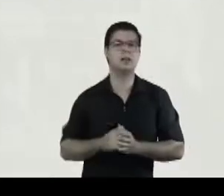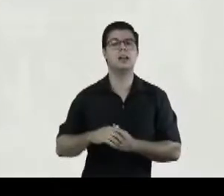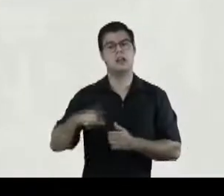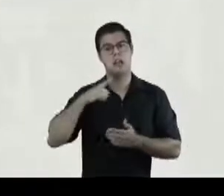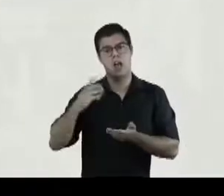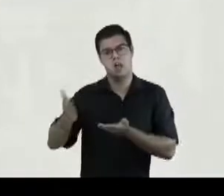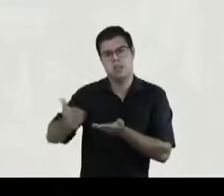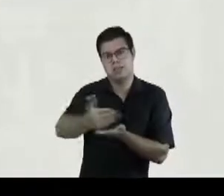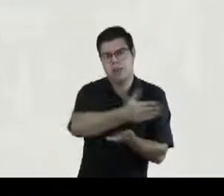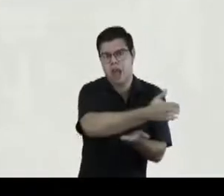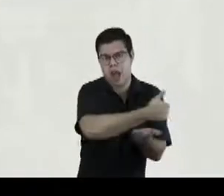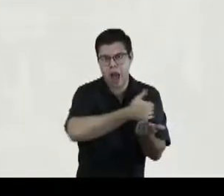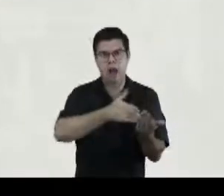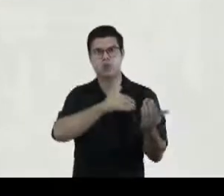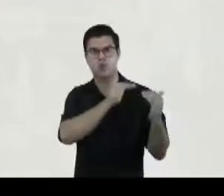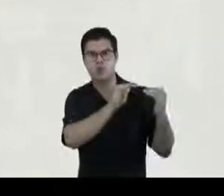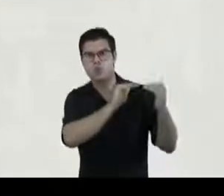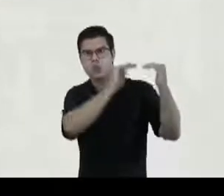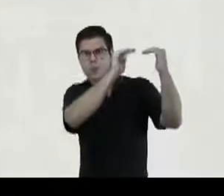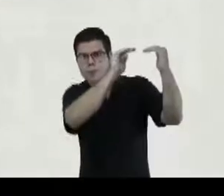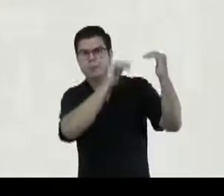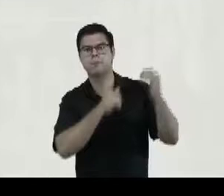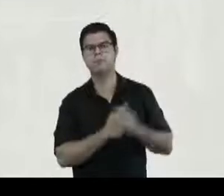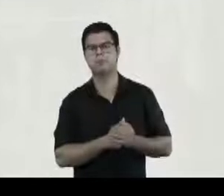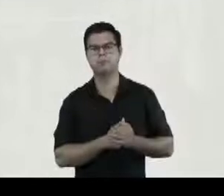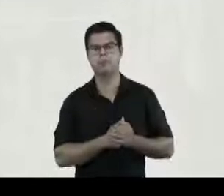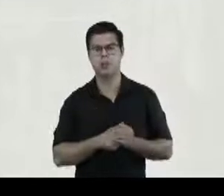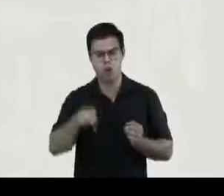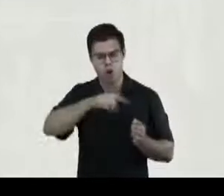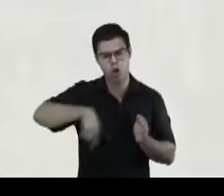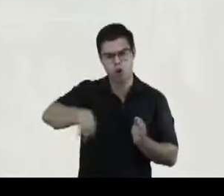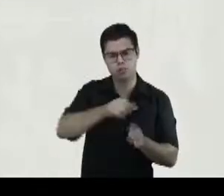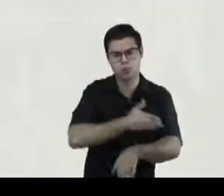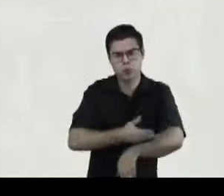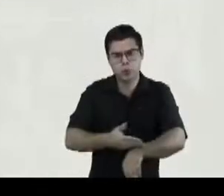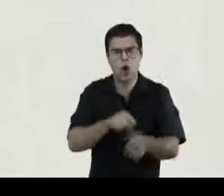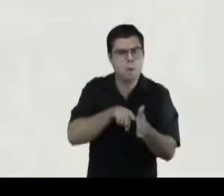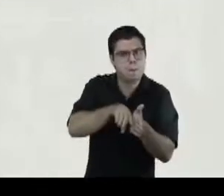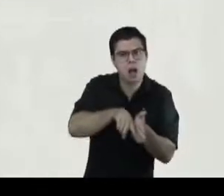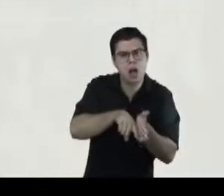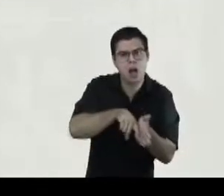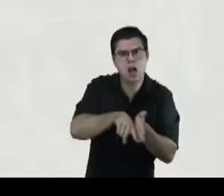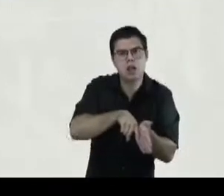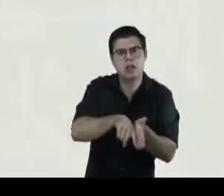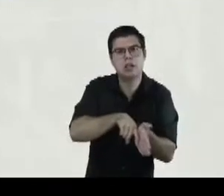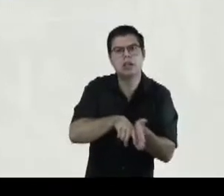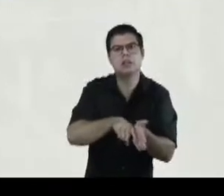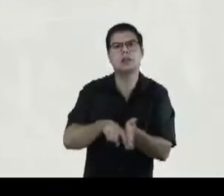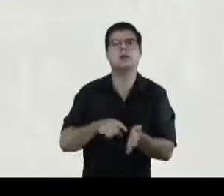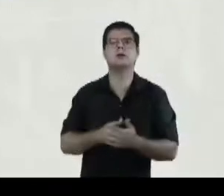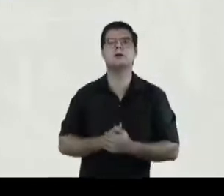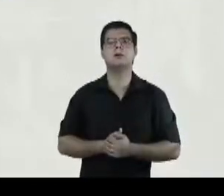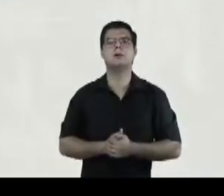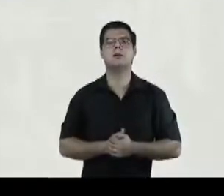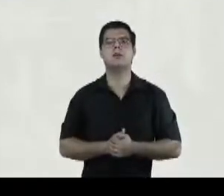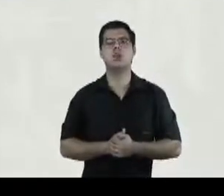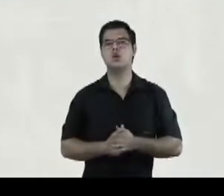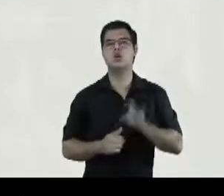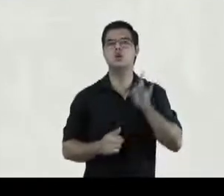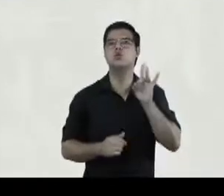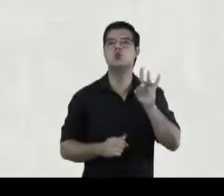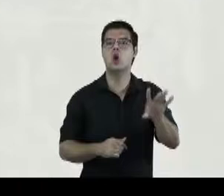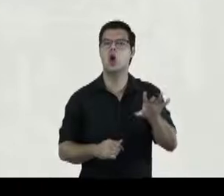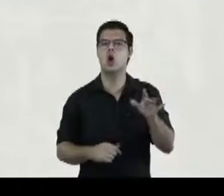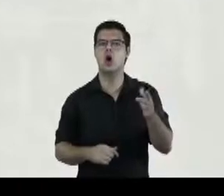des recherches uniquement dans ce qu'on appelait autrefois les vedettes auteurs. Ces vedettes